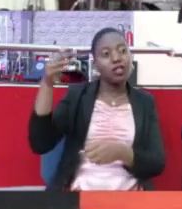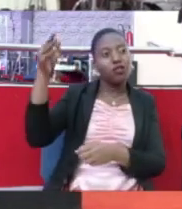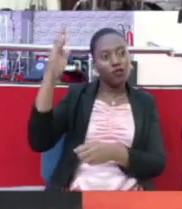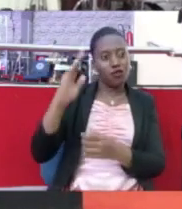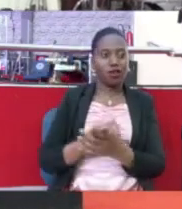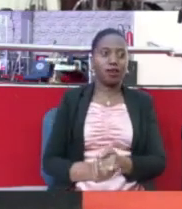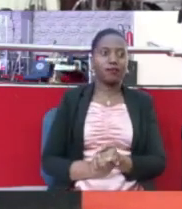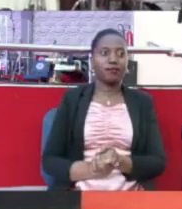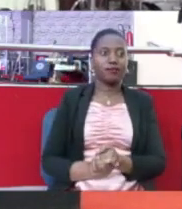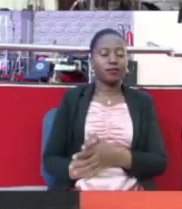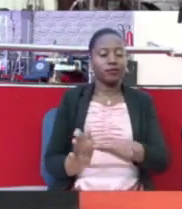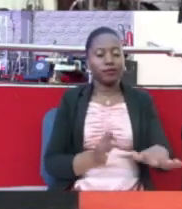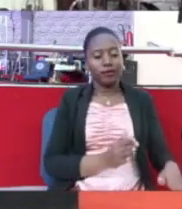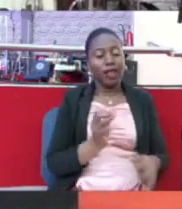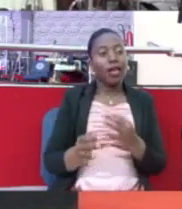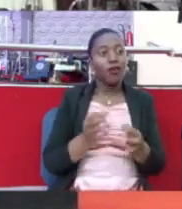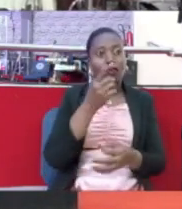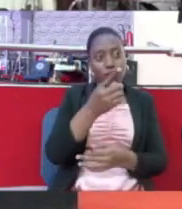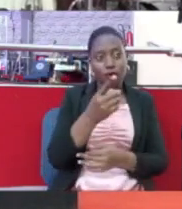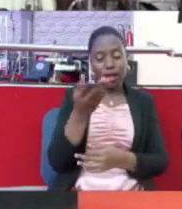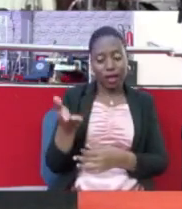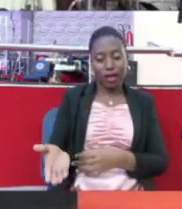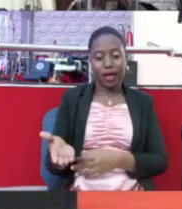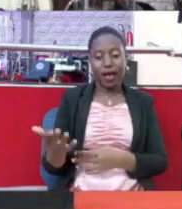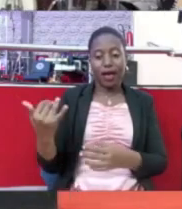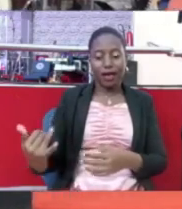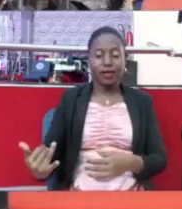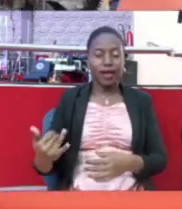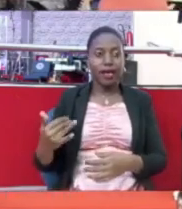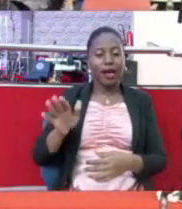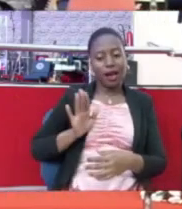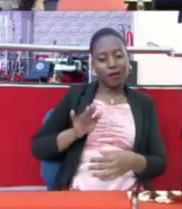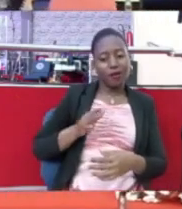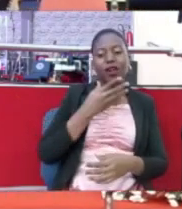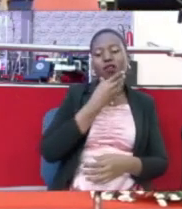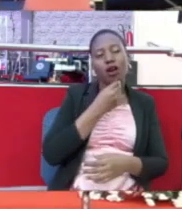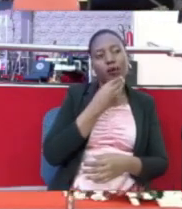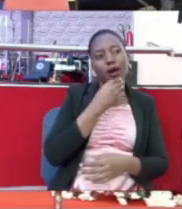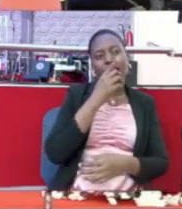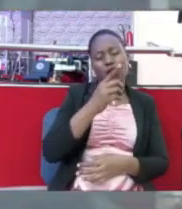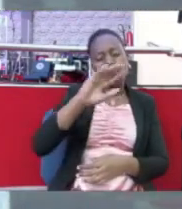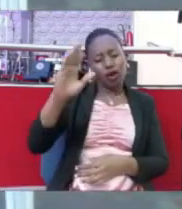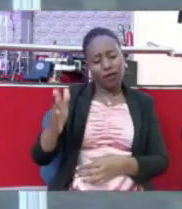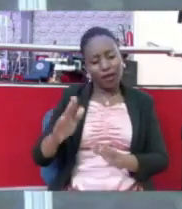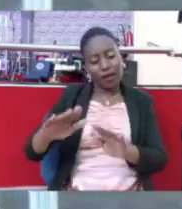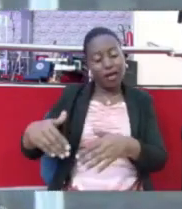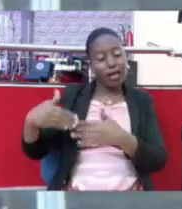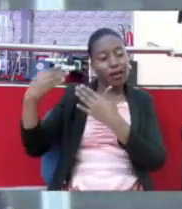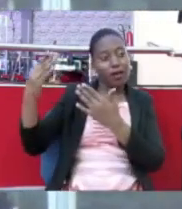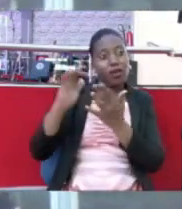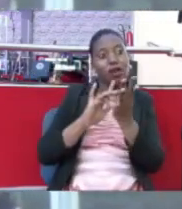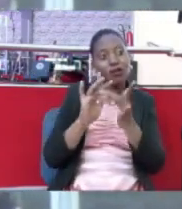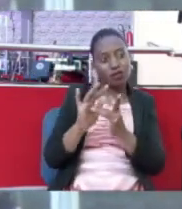you there as a young man or a young woman? We uko pale kama mwana mdogo ama mwanamke mdogo na hujawahi toa maisha yako